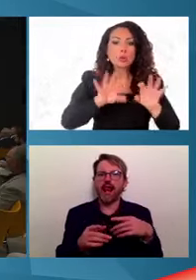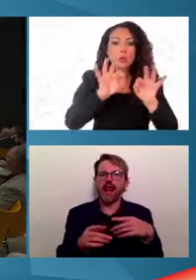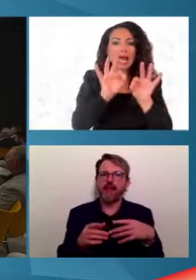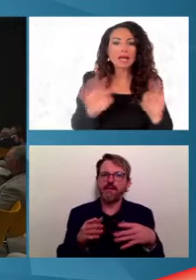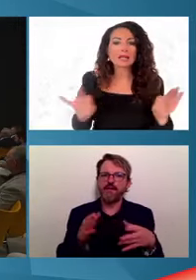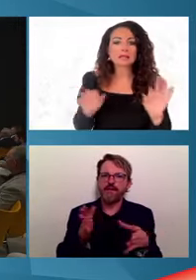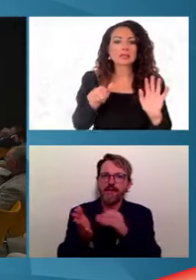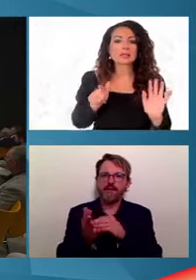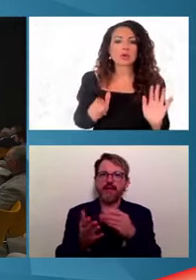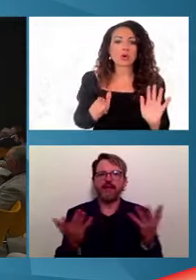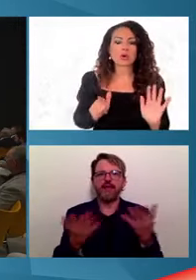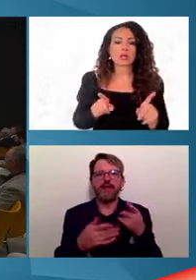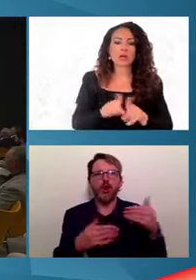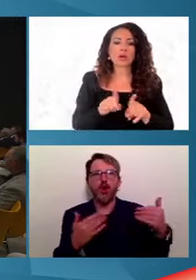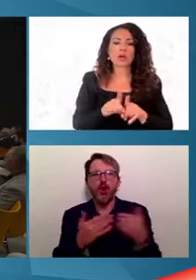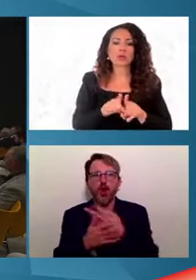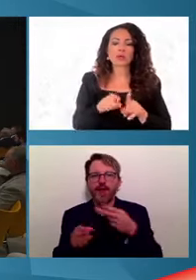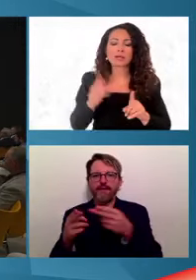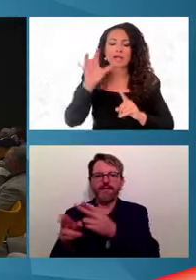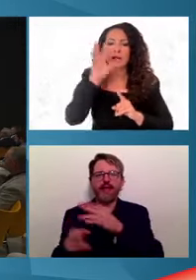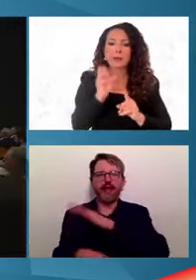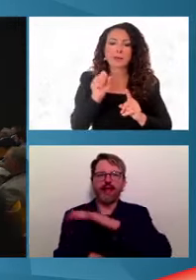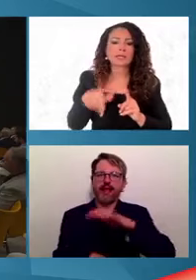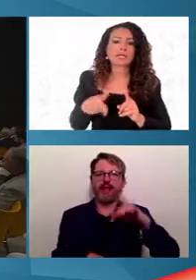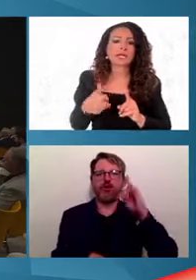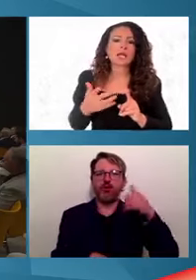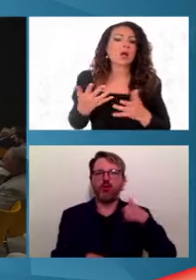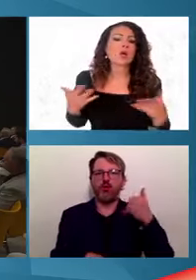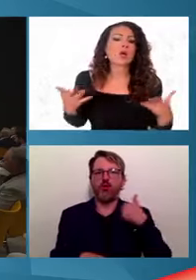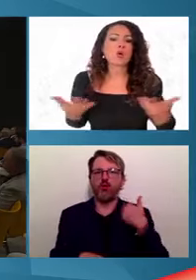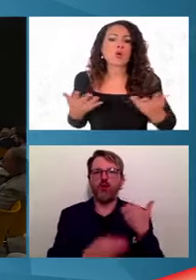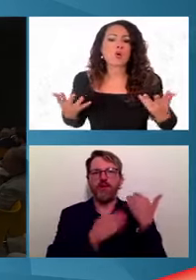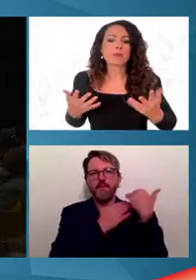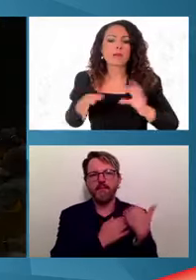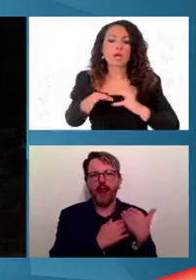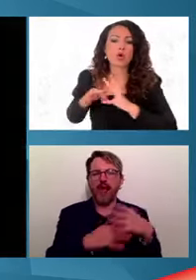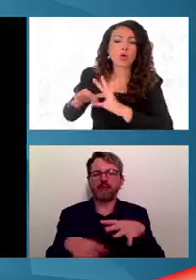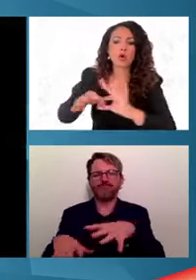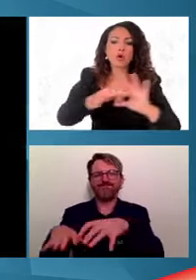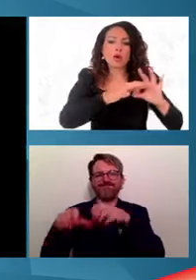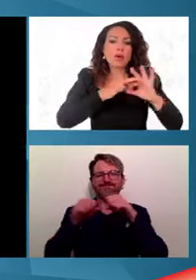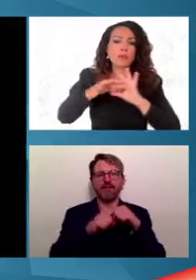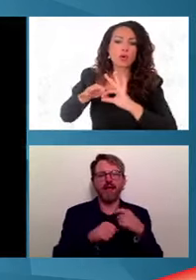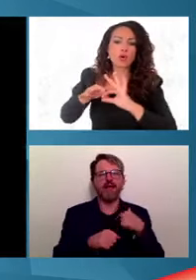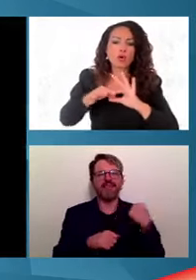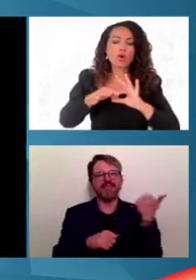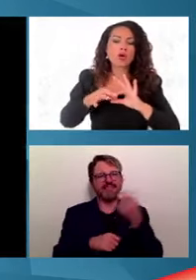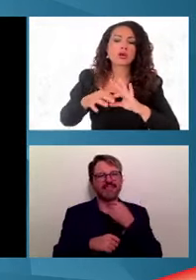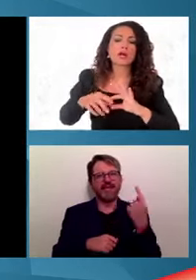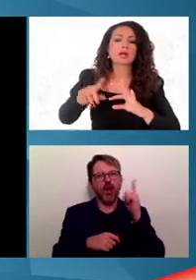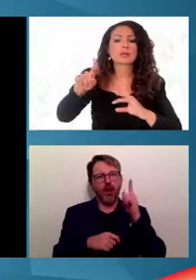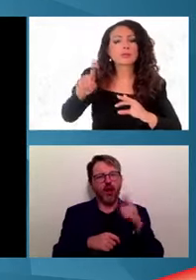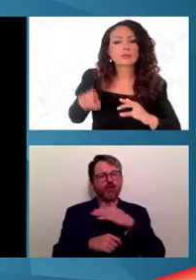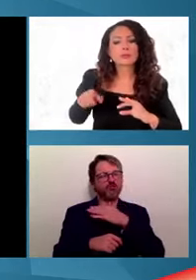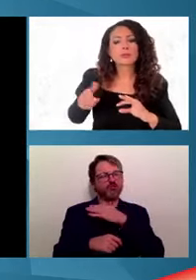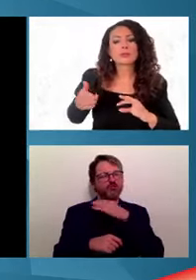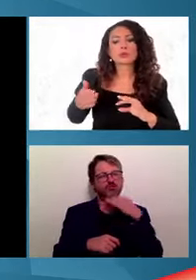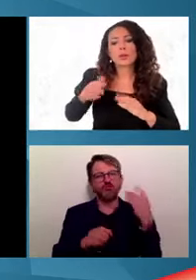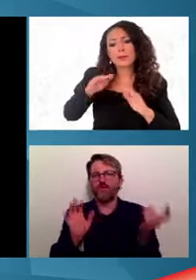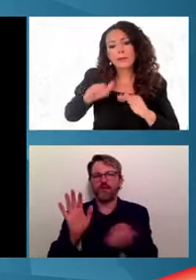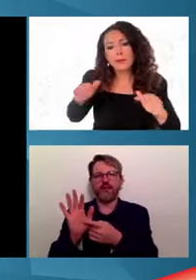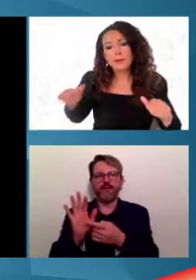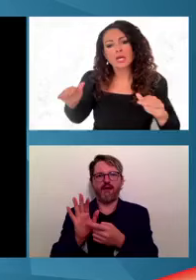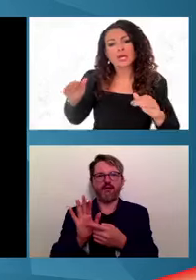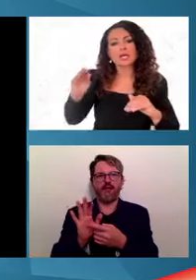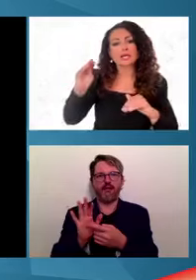Jugendlichen und ihnen etwas Last von den Schultern nehmen. Wir sind eine Gesellschaft, die zu viel erwartet, die enorm viel ökonomisch erwartet